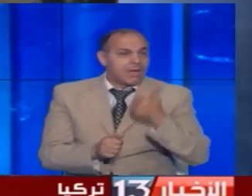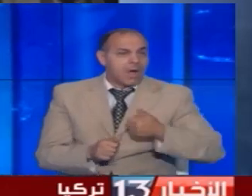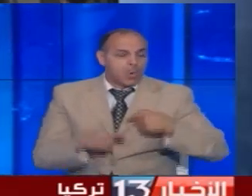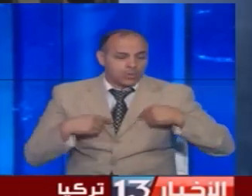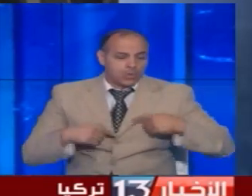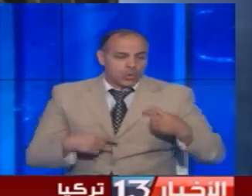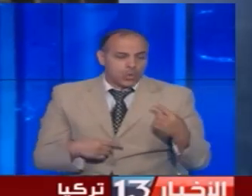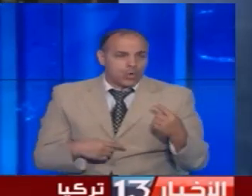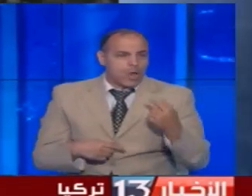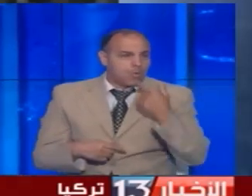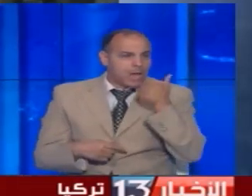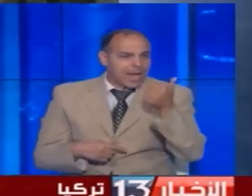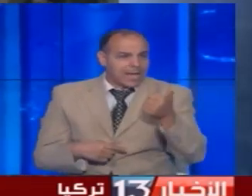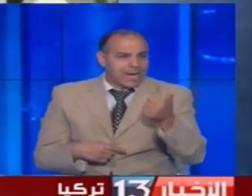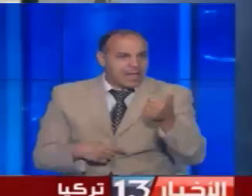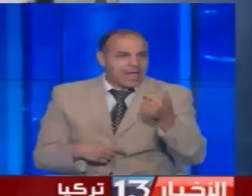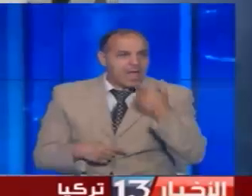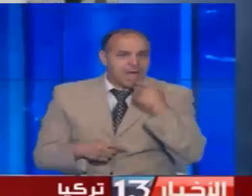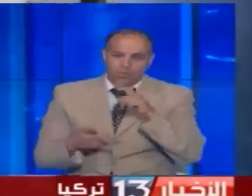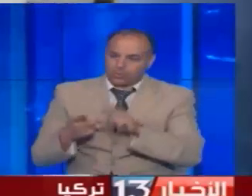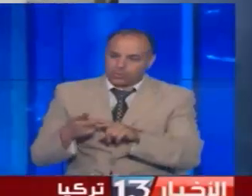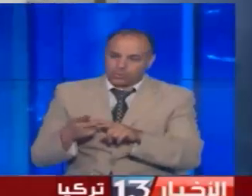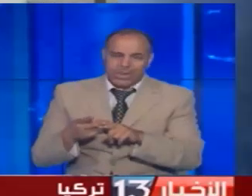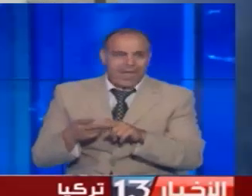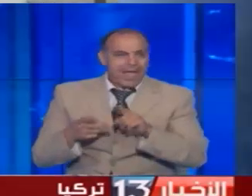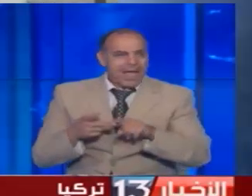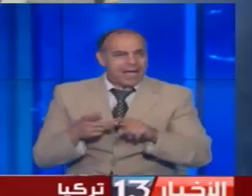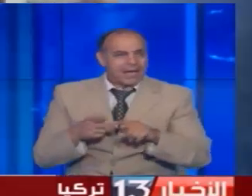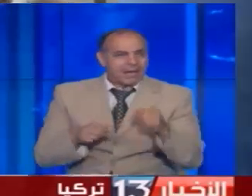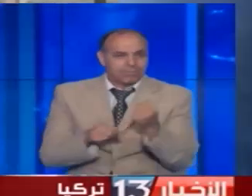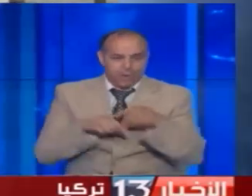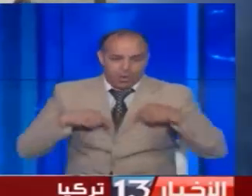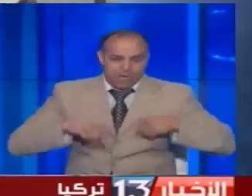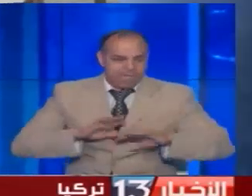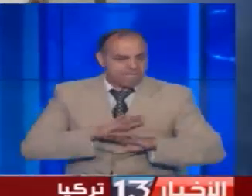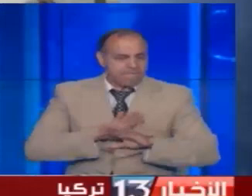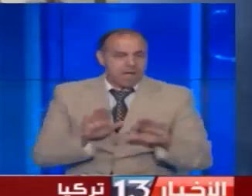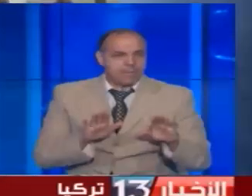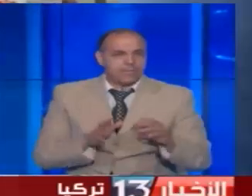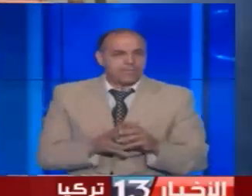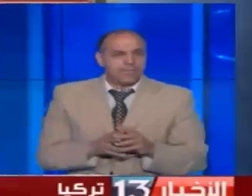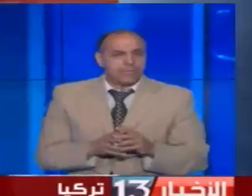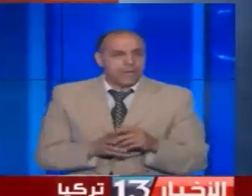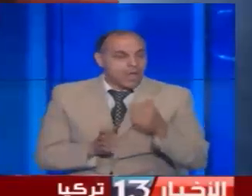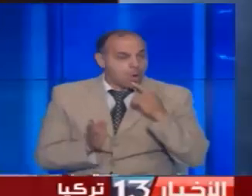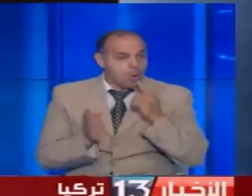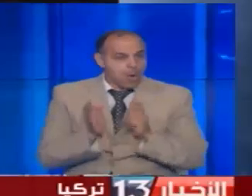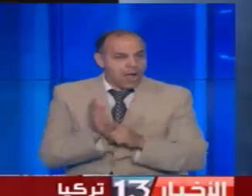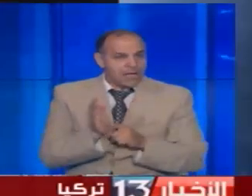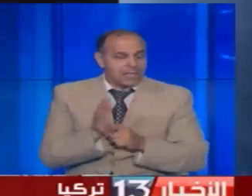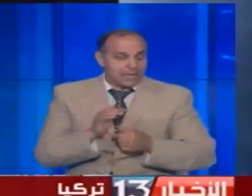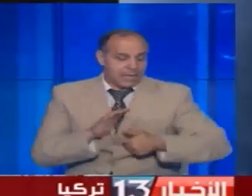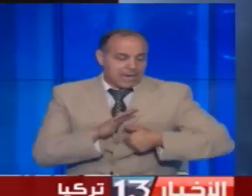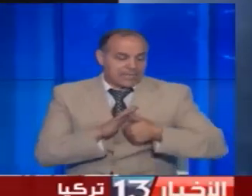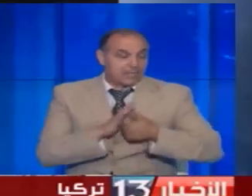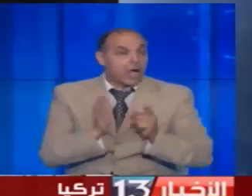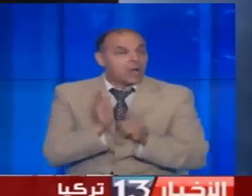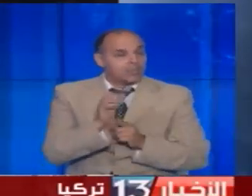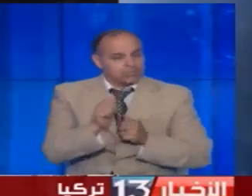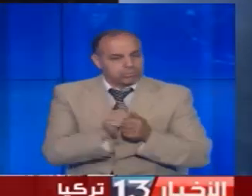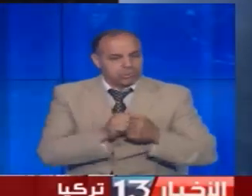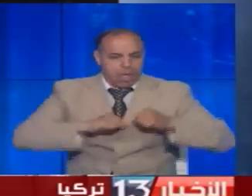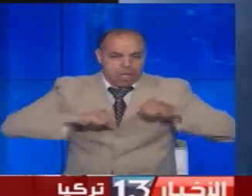الوزراء، بما يعني أن بن علي يلدرم سيكون آخر من يشغل هذا المنصب في تركيا. ويركز النظام الرئاسي الجديد